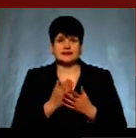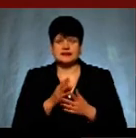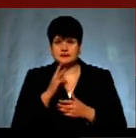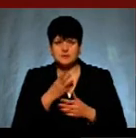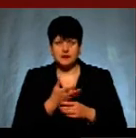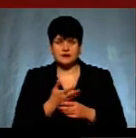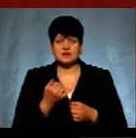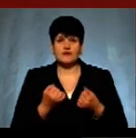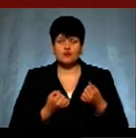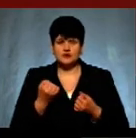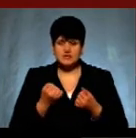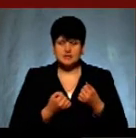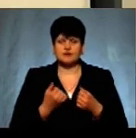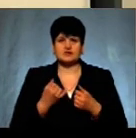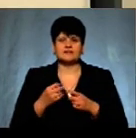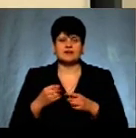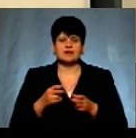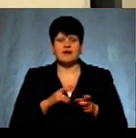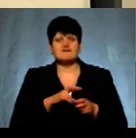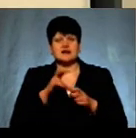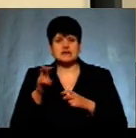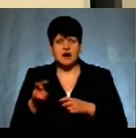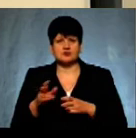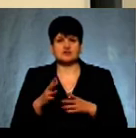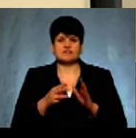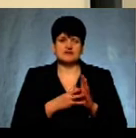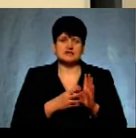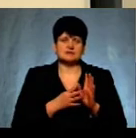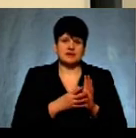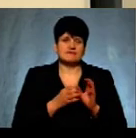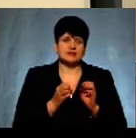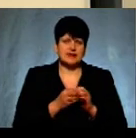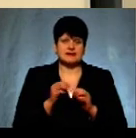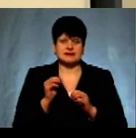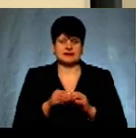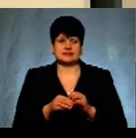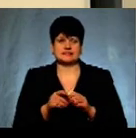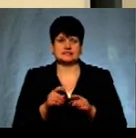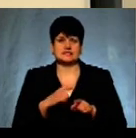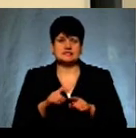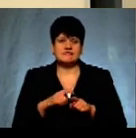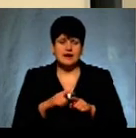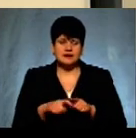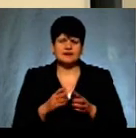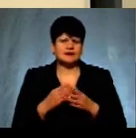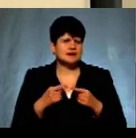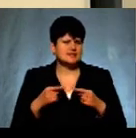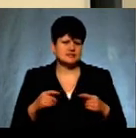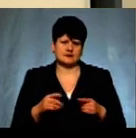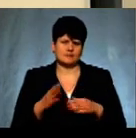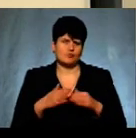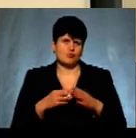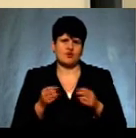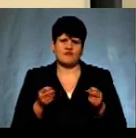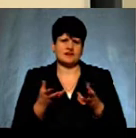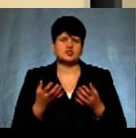і для водіїв навантажувача 8-9000, 10000, електрозазварники. Тобто є різні професії. Які різні ще зарплати. Потрібні фахівці